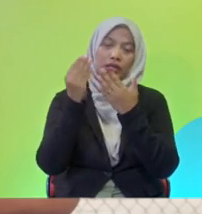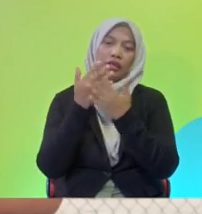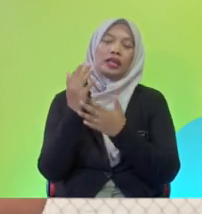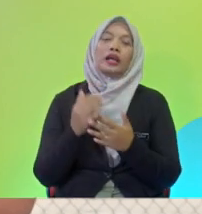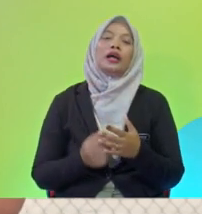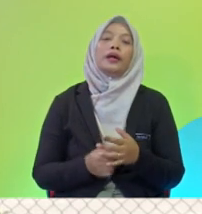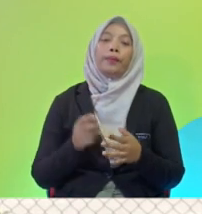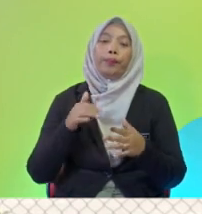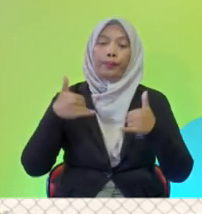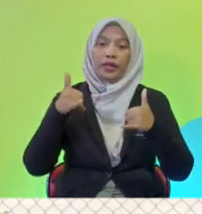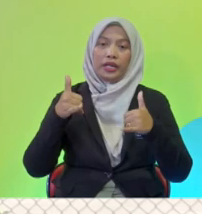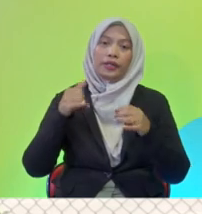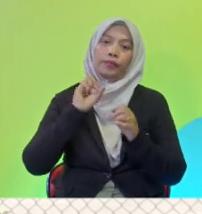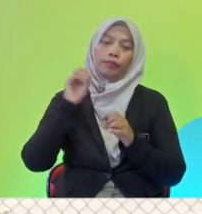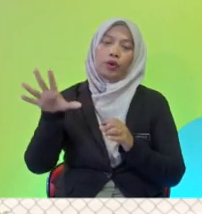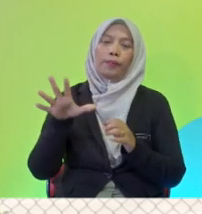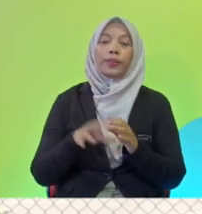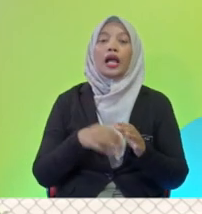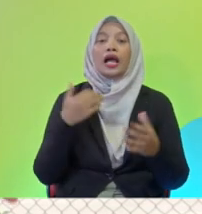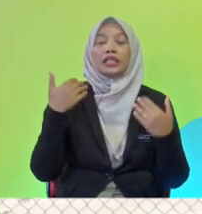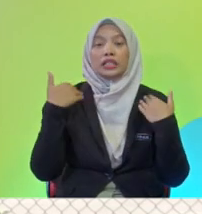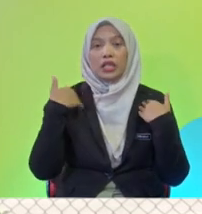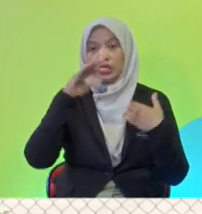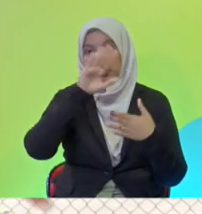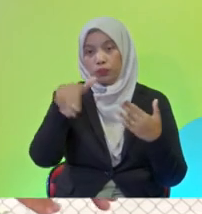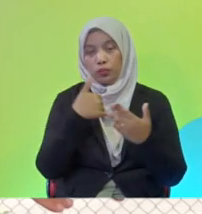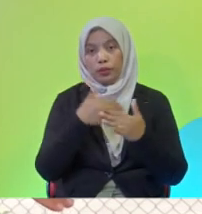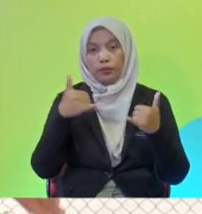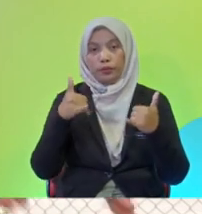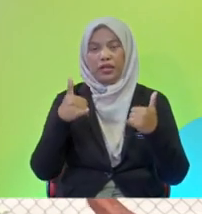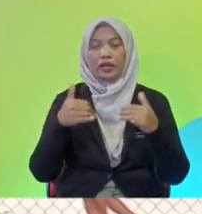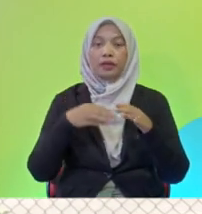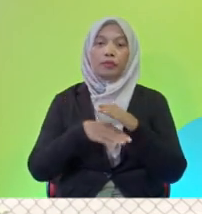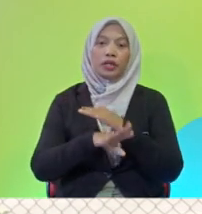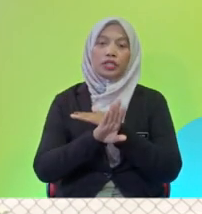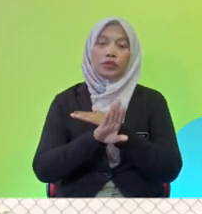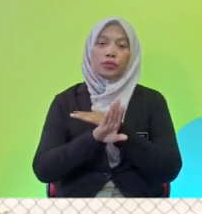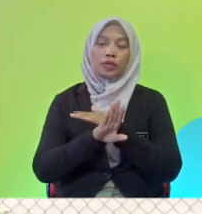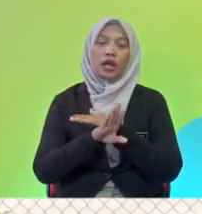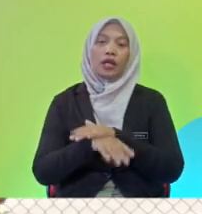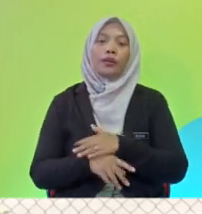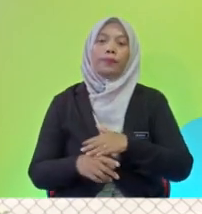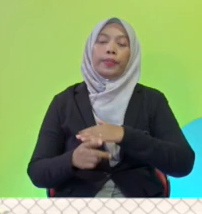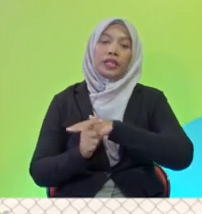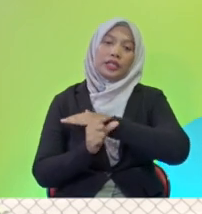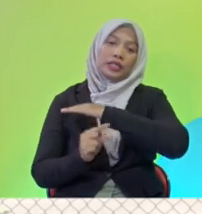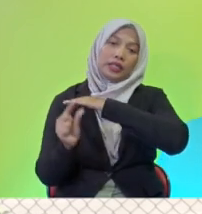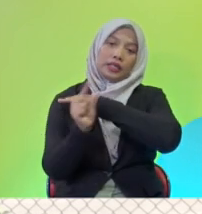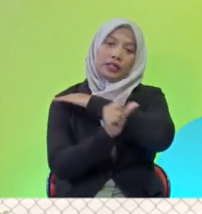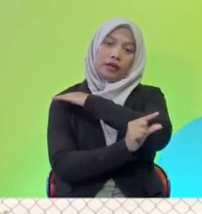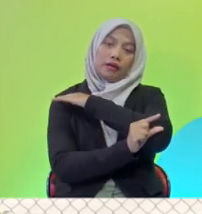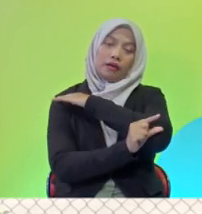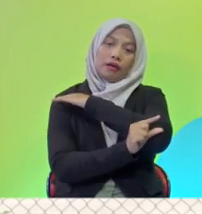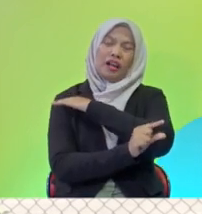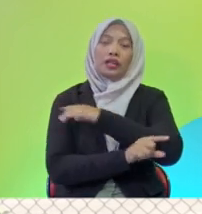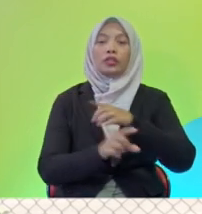akan disingkirkan. Okey cikgu, adakah kesemua pemain akan masuk ke dalam gelanggang ataupun hanya satu ataupun dua pemain saja yang duduk di tengah